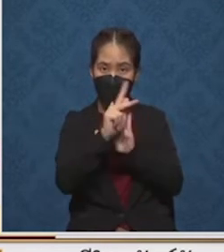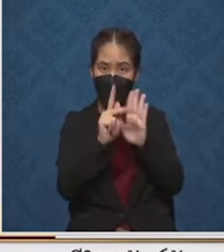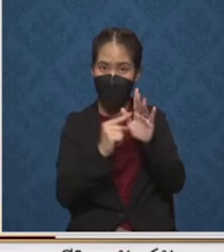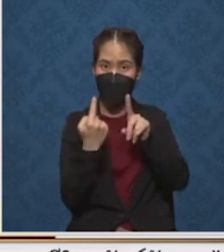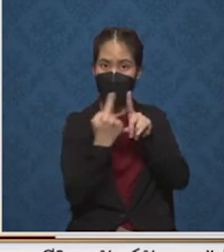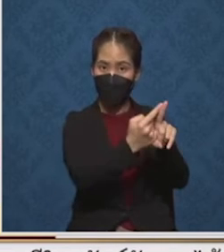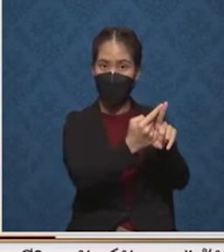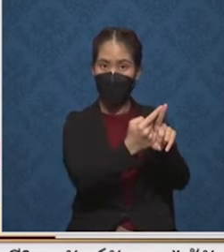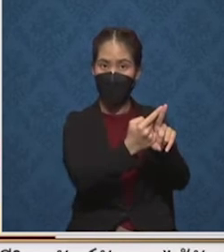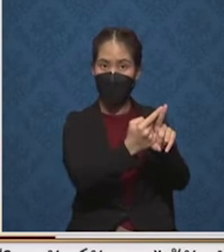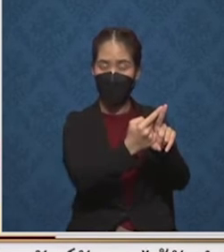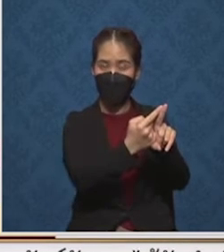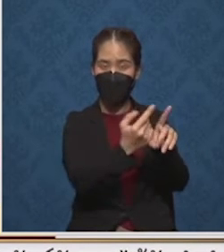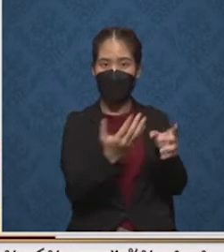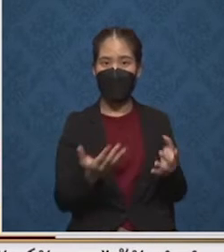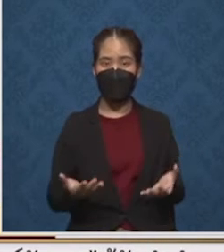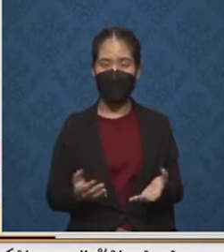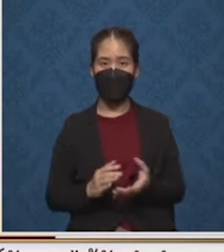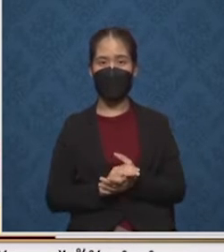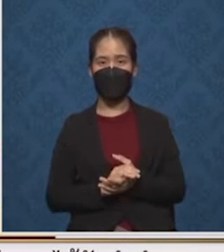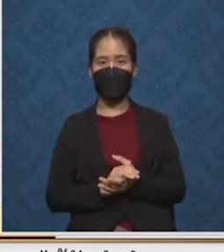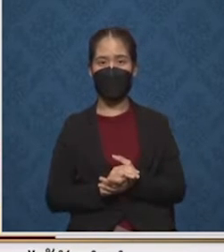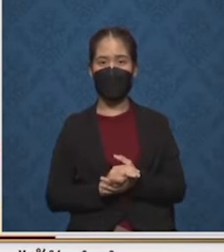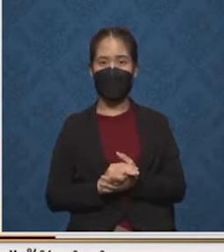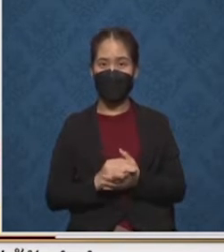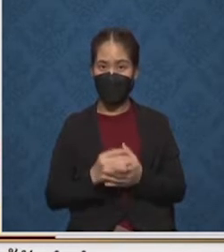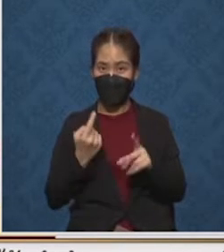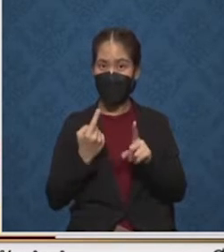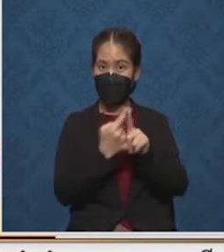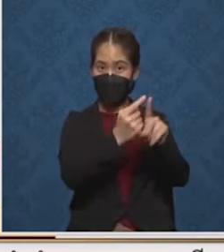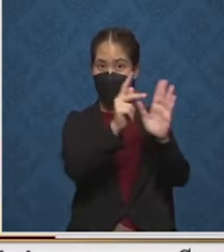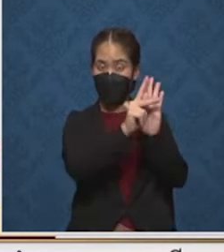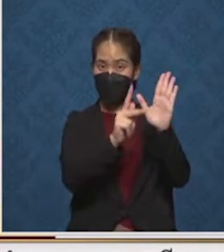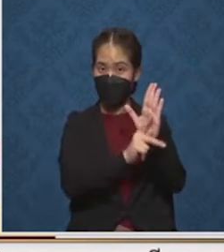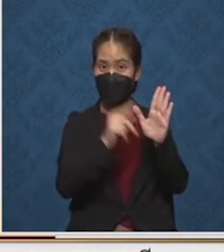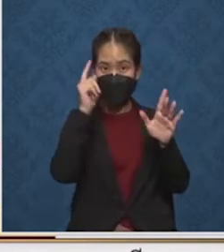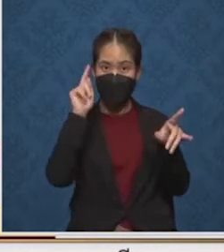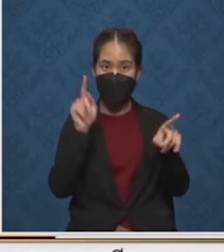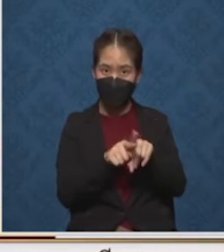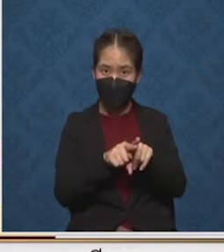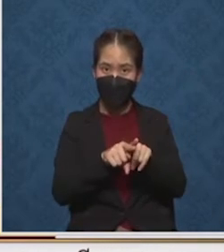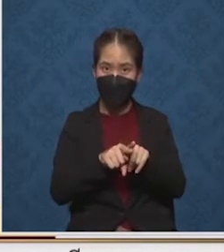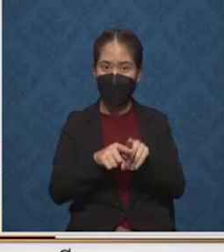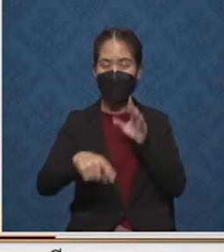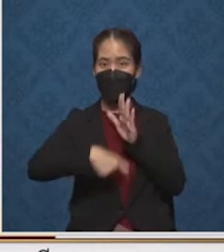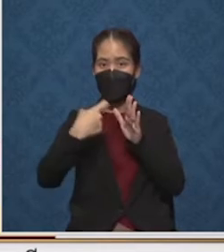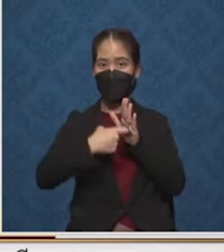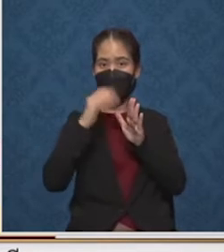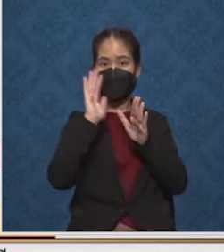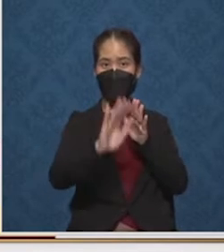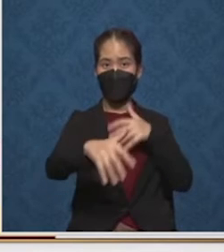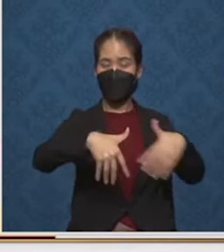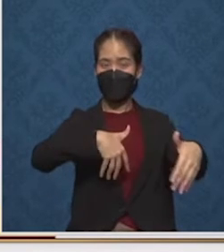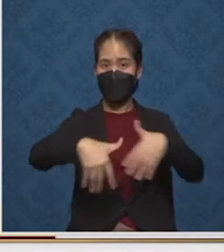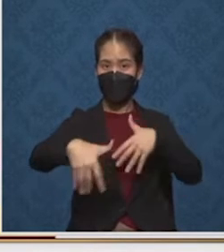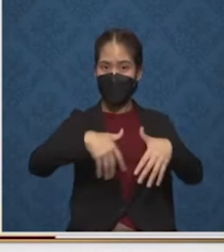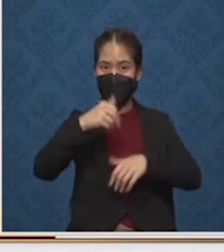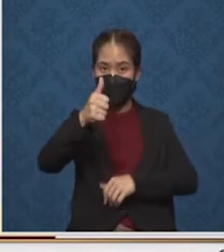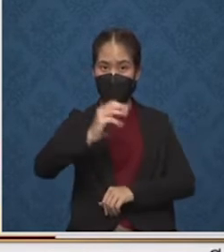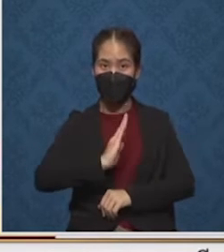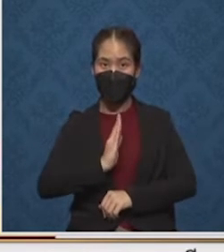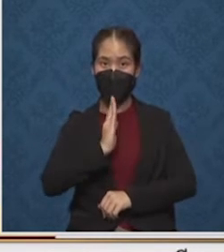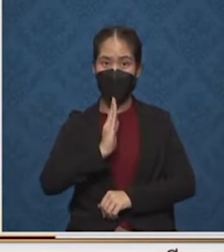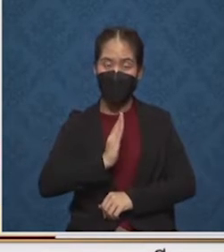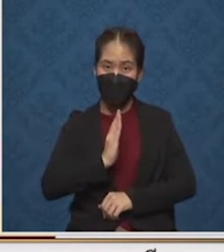ชอบด้วยเหตุและผลที่จะปกป้องคุ้มครองชีวิตพี่น้องประชาชนหรือไม่ซื่อสัตย์